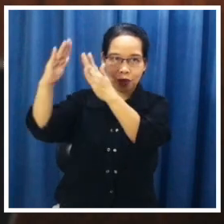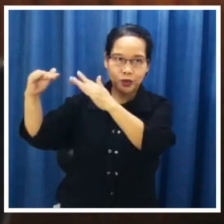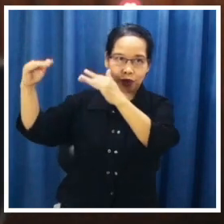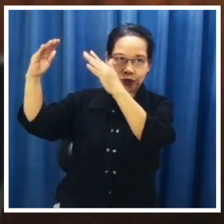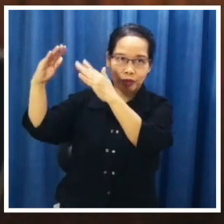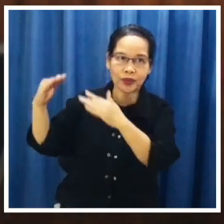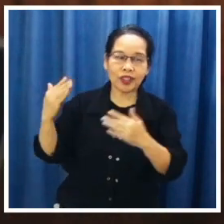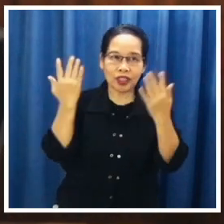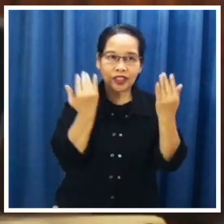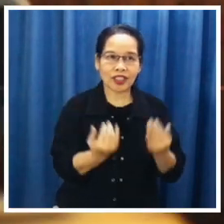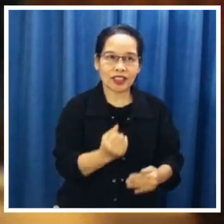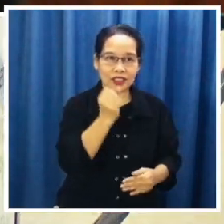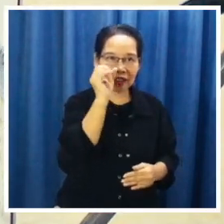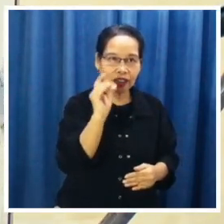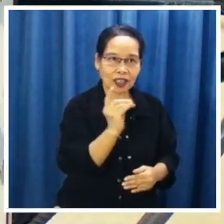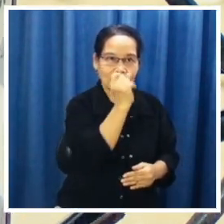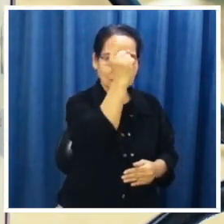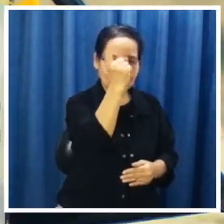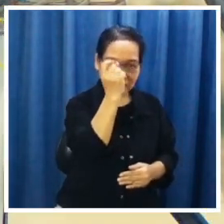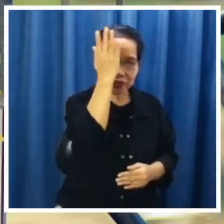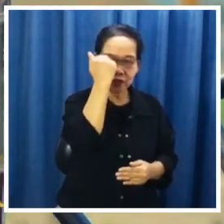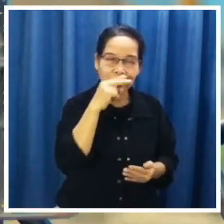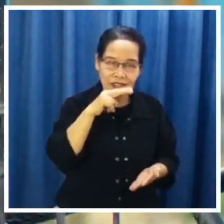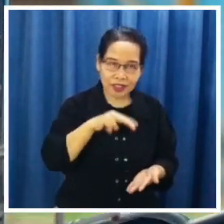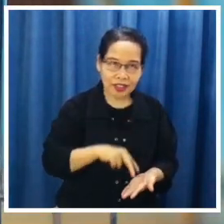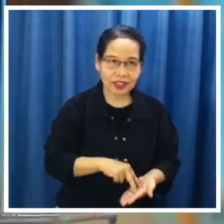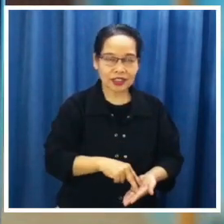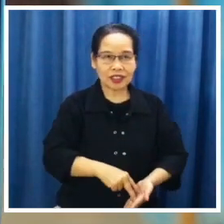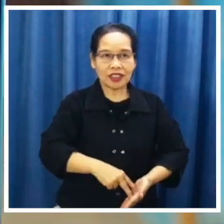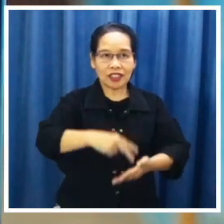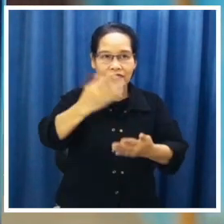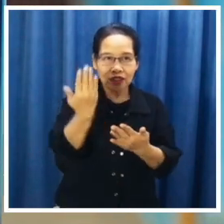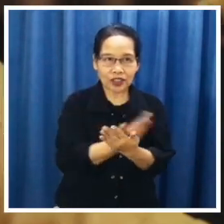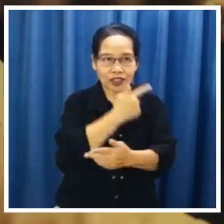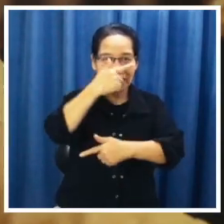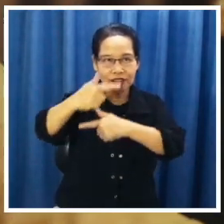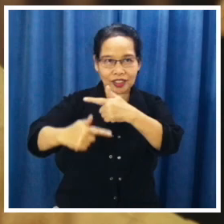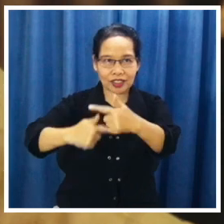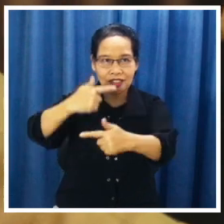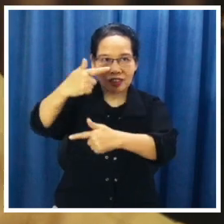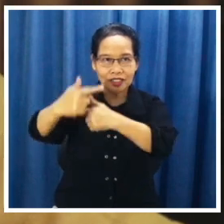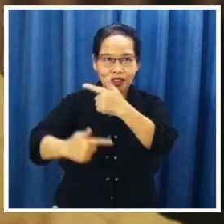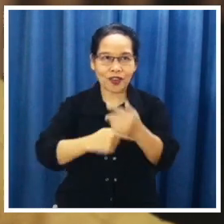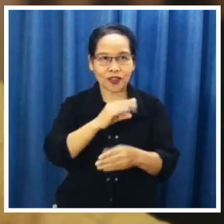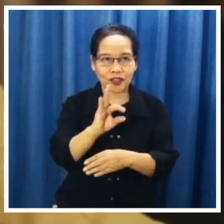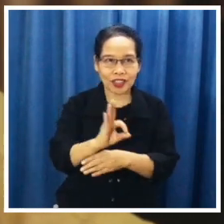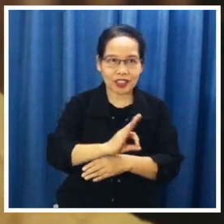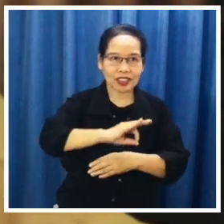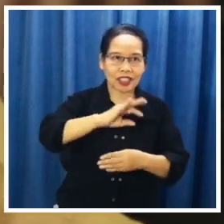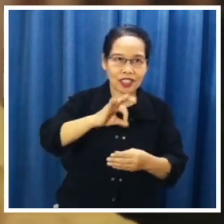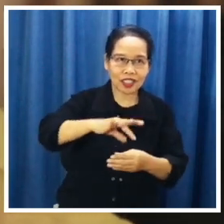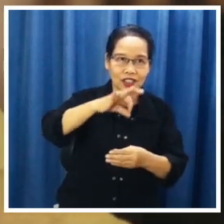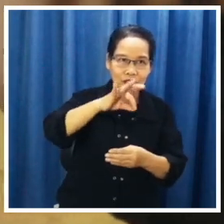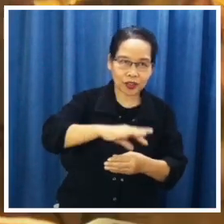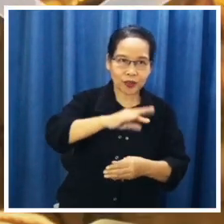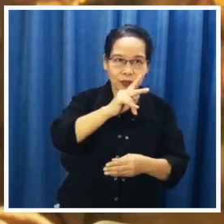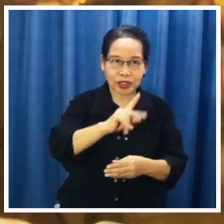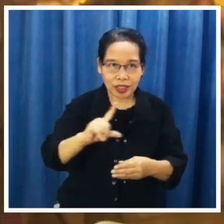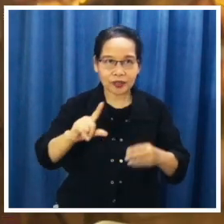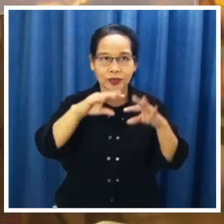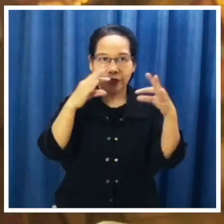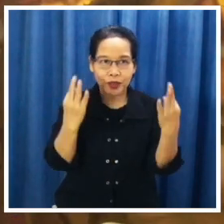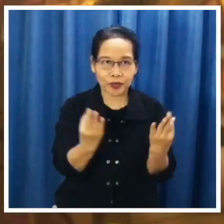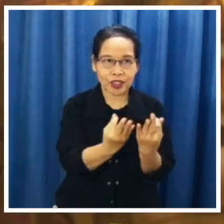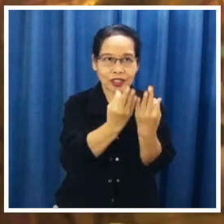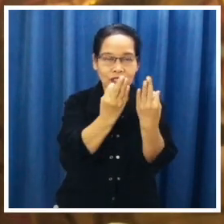bagong pag-asa. Now you understand why I stand. Bagong generasyon. Flex natin sa election,